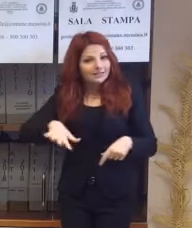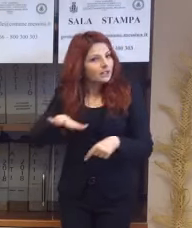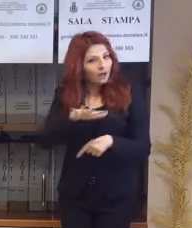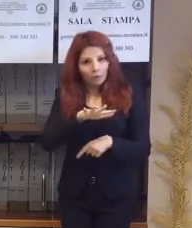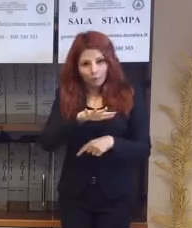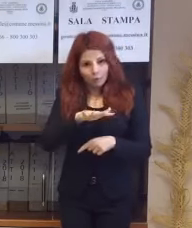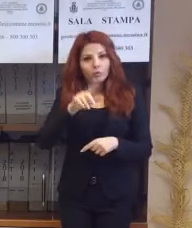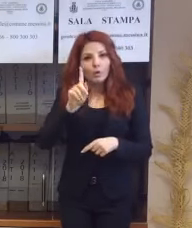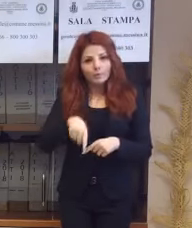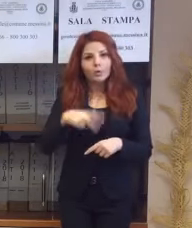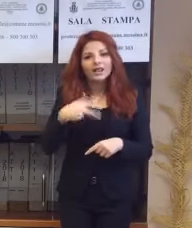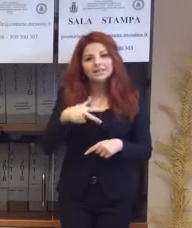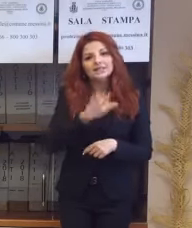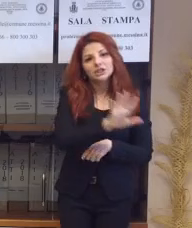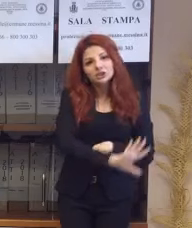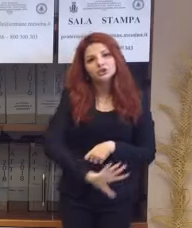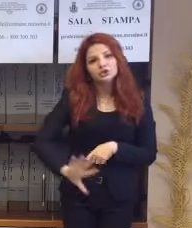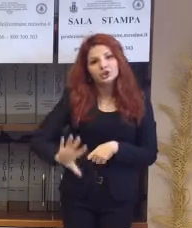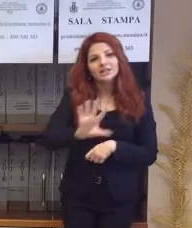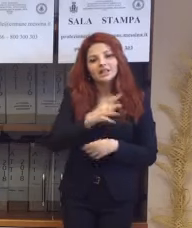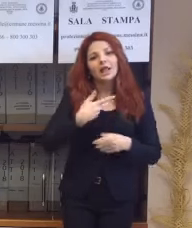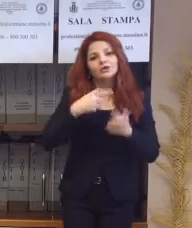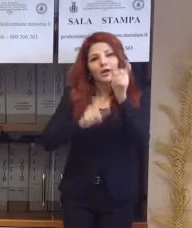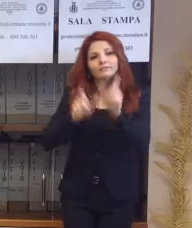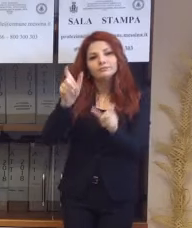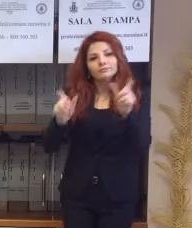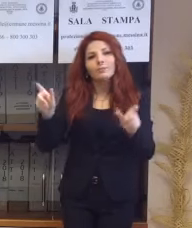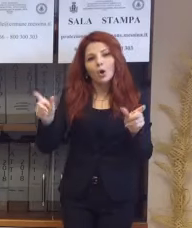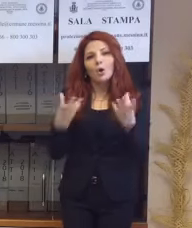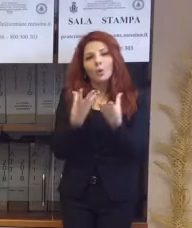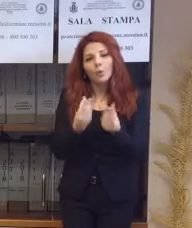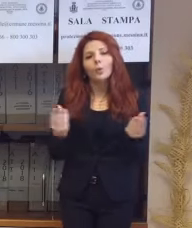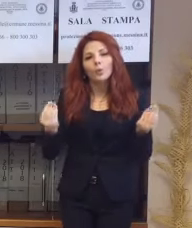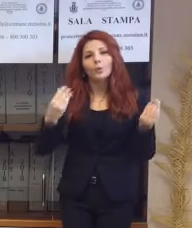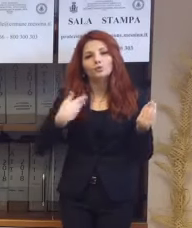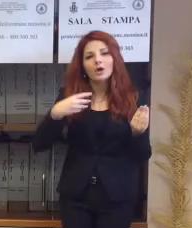partite IVA, fatto principalmente da piccoli imprenditori. E